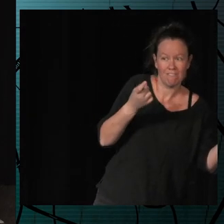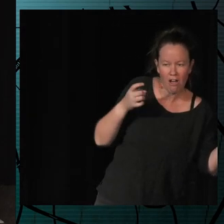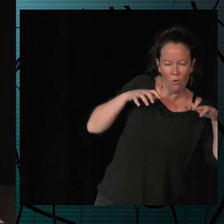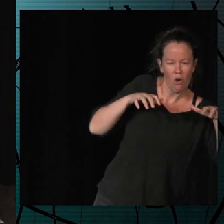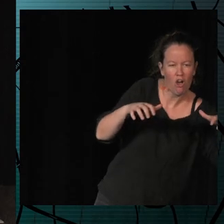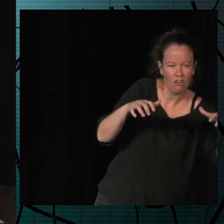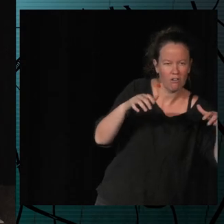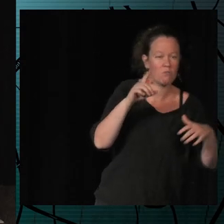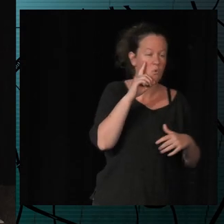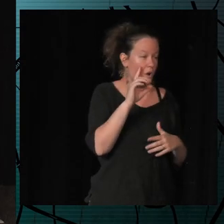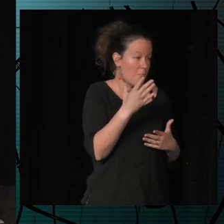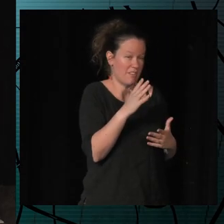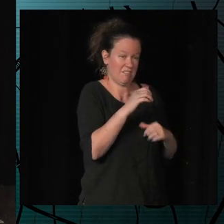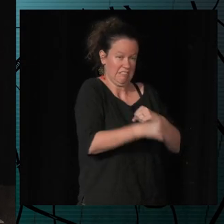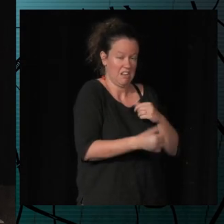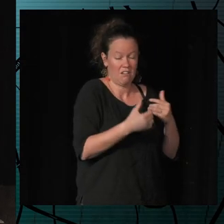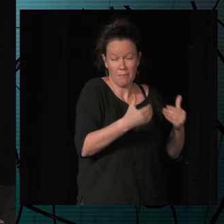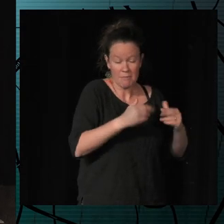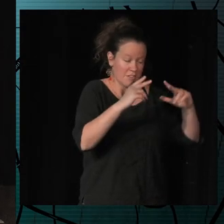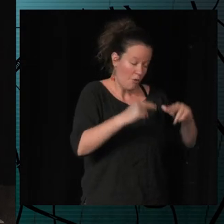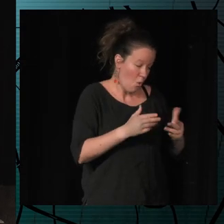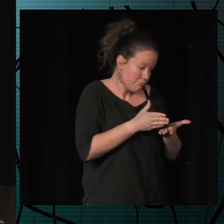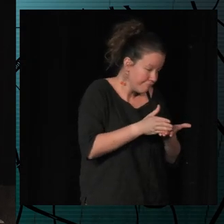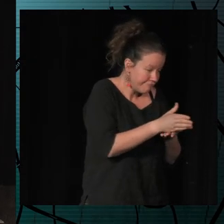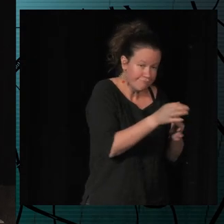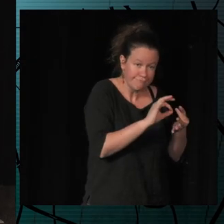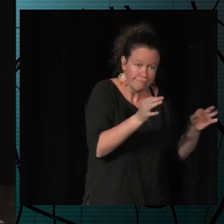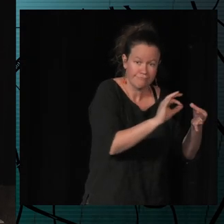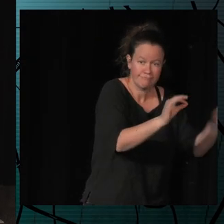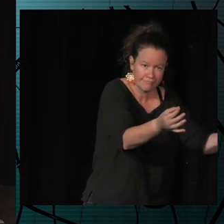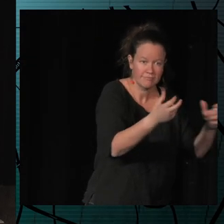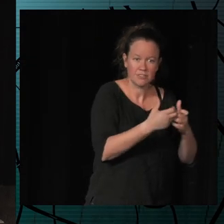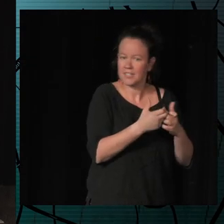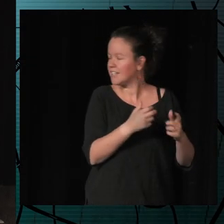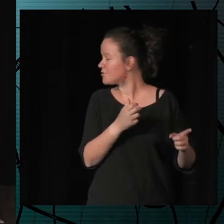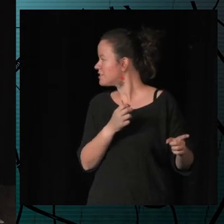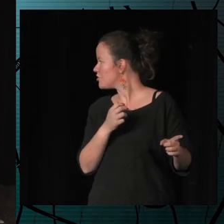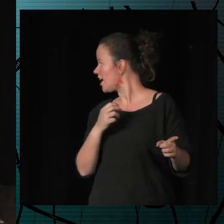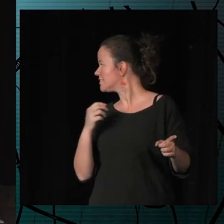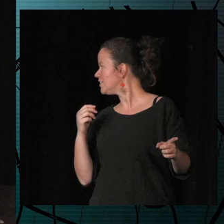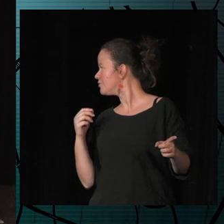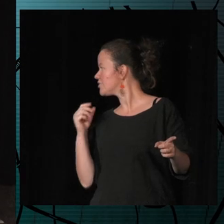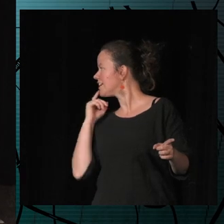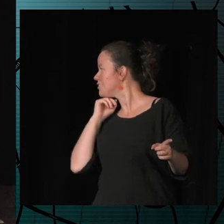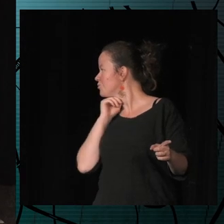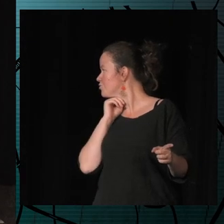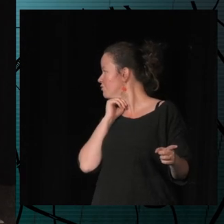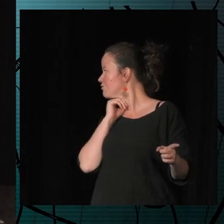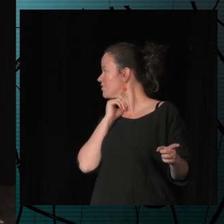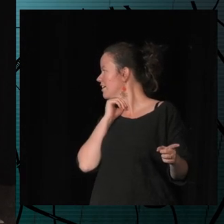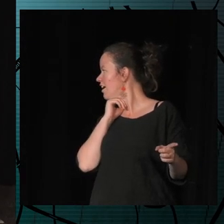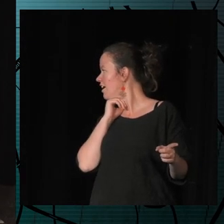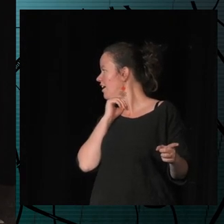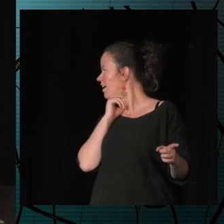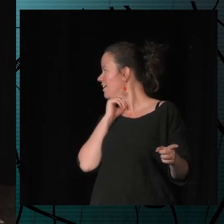scripté ça permet d'un point vue créatif d'ouvrir l'exemple de returnol est très intéressant parce que ce genre de shooter au-delà des N du